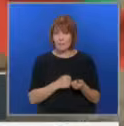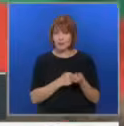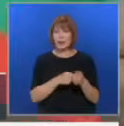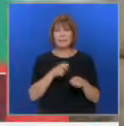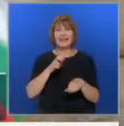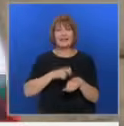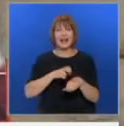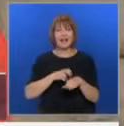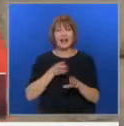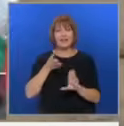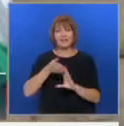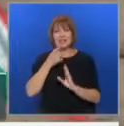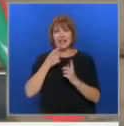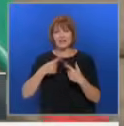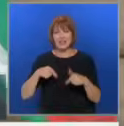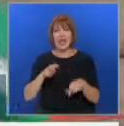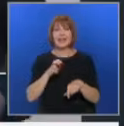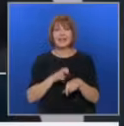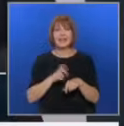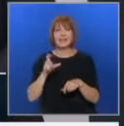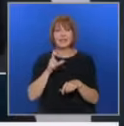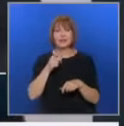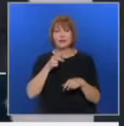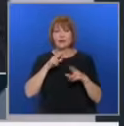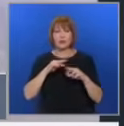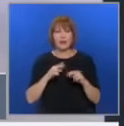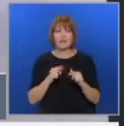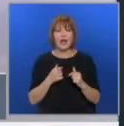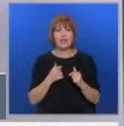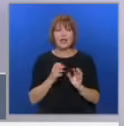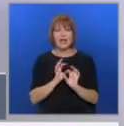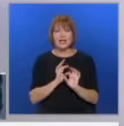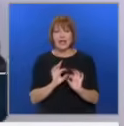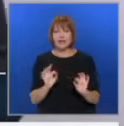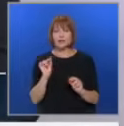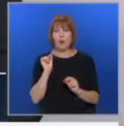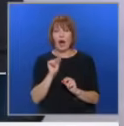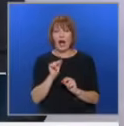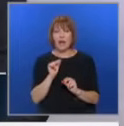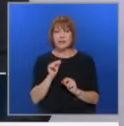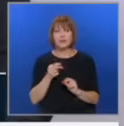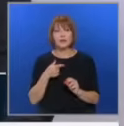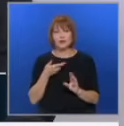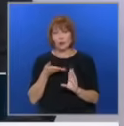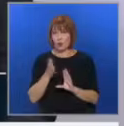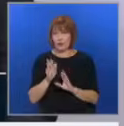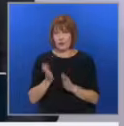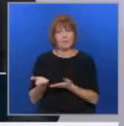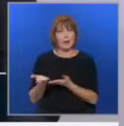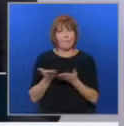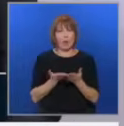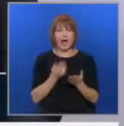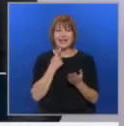декларацията в зала, Деница Сачева отговори. Ние много ясно казахме, че ще се отзовем на тази покана за